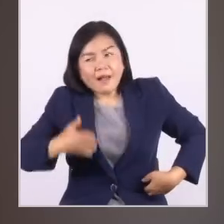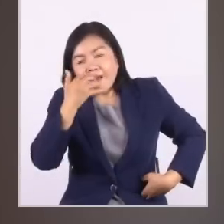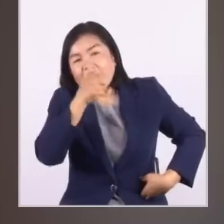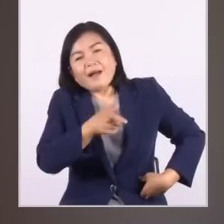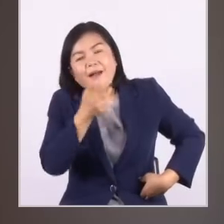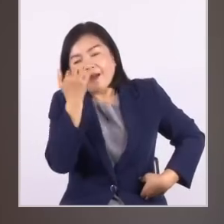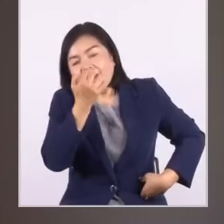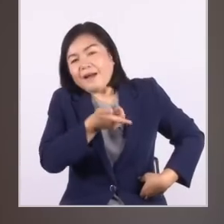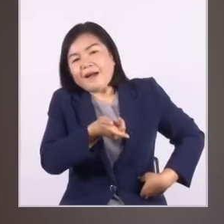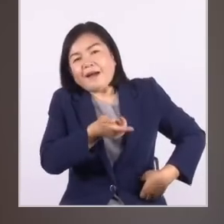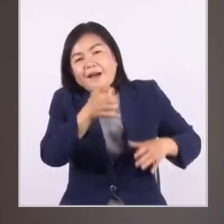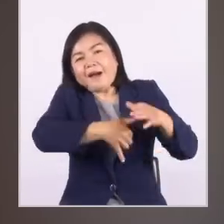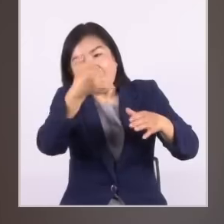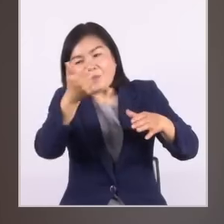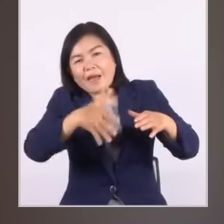ตอนนี้